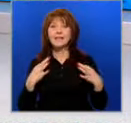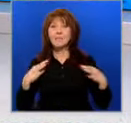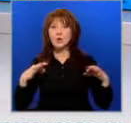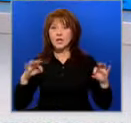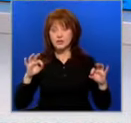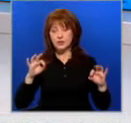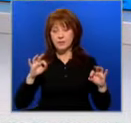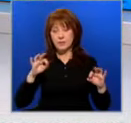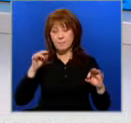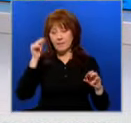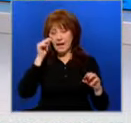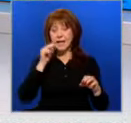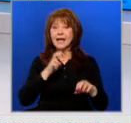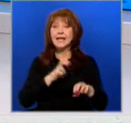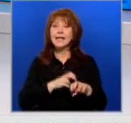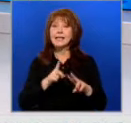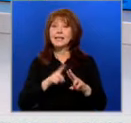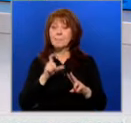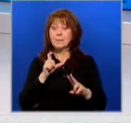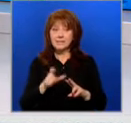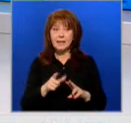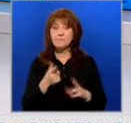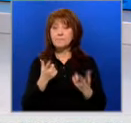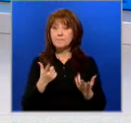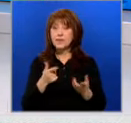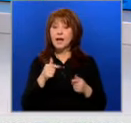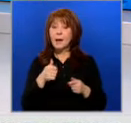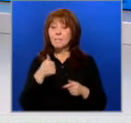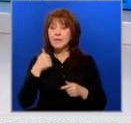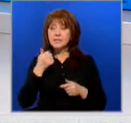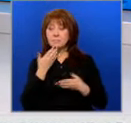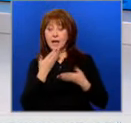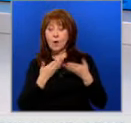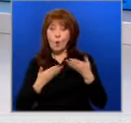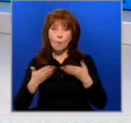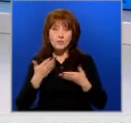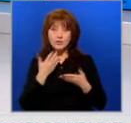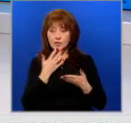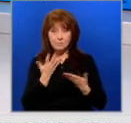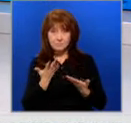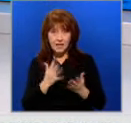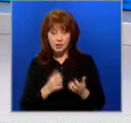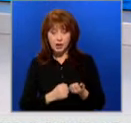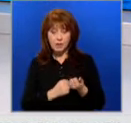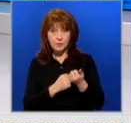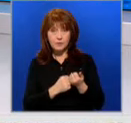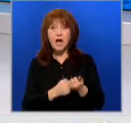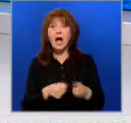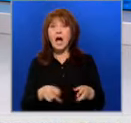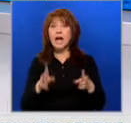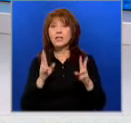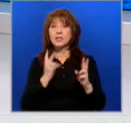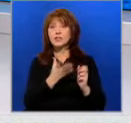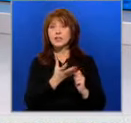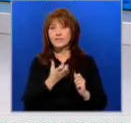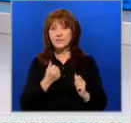днес обсъждат дали и при какви условия да продължи подкрепата им за управлението, а окончателното решение ще вземе националното съвещание в